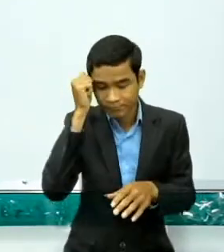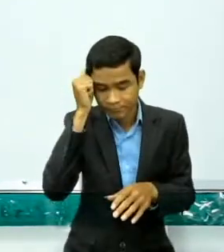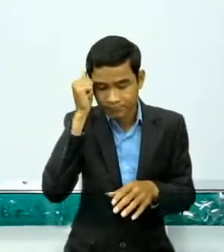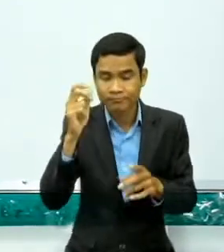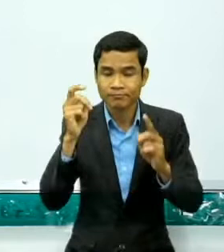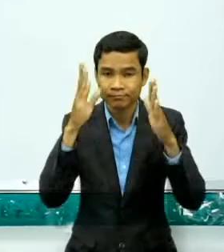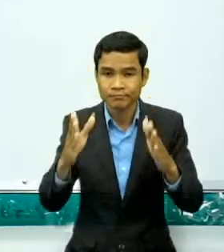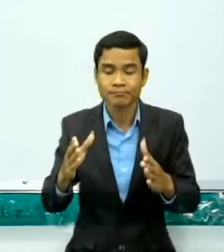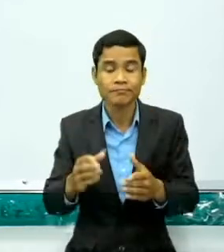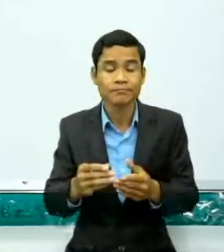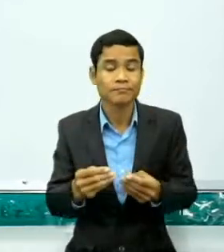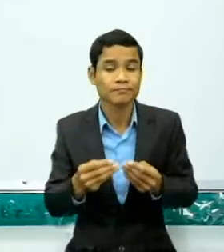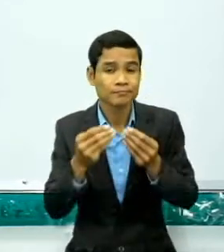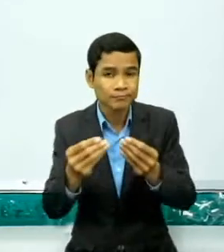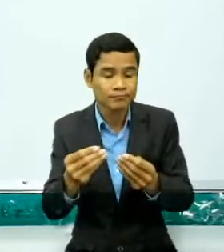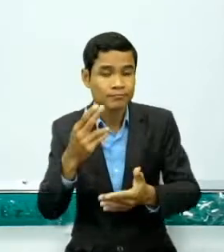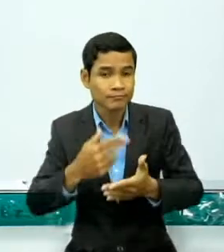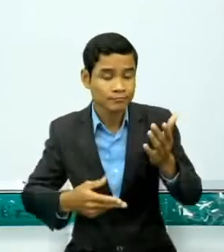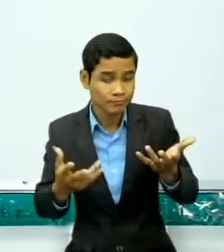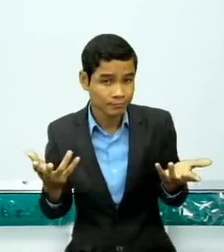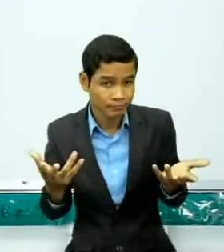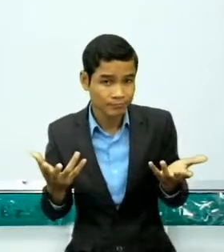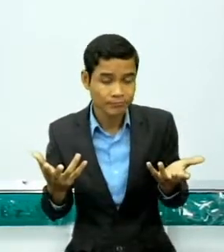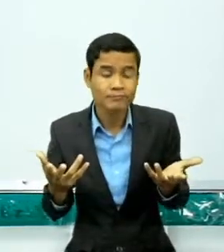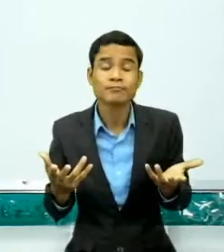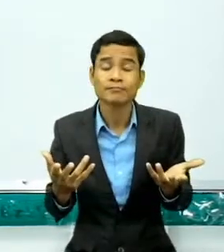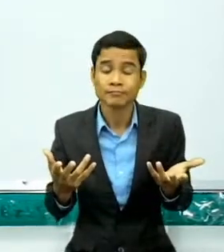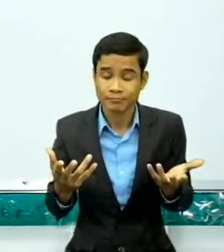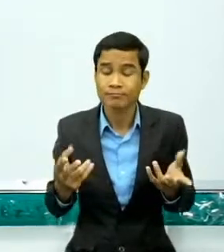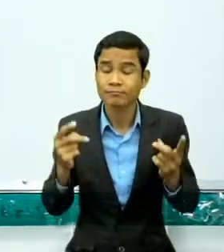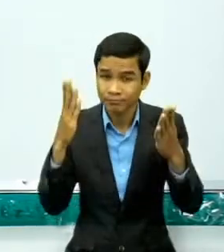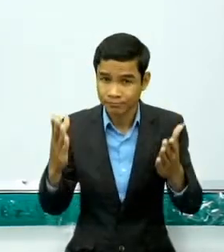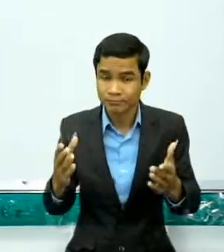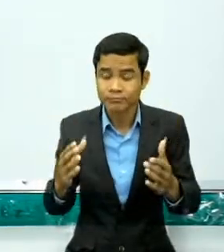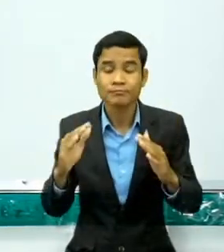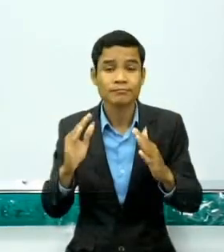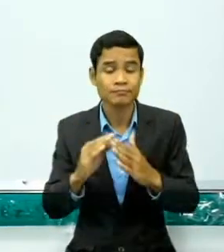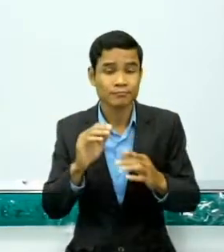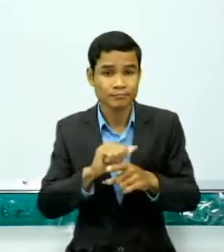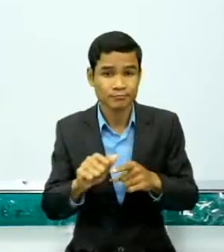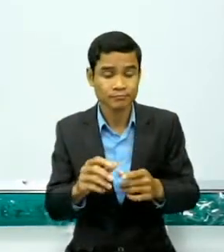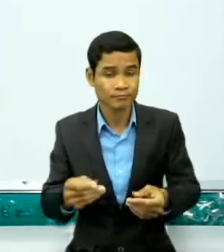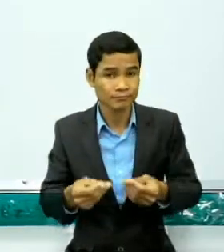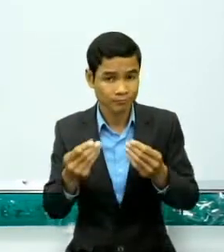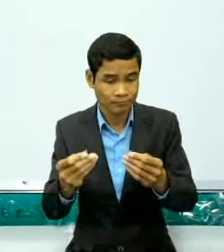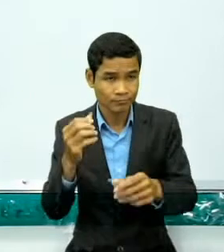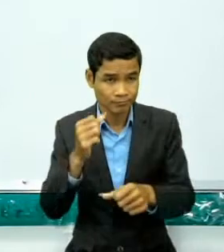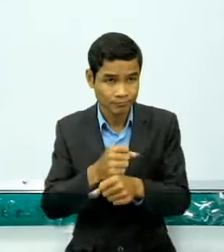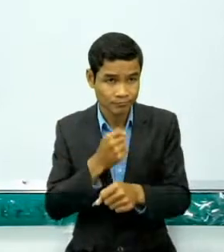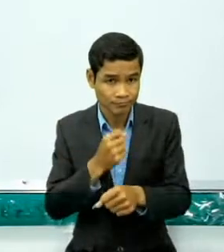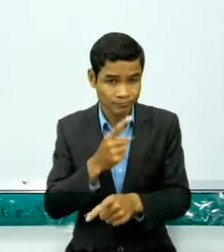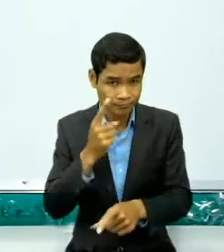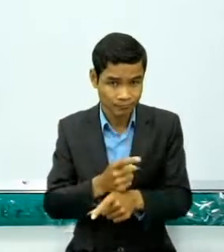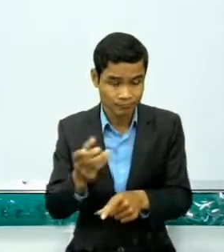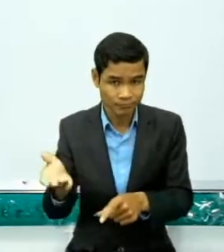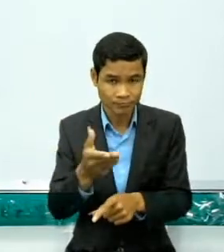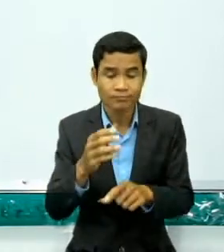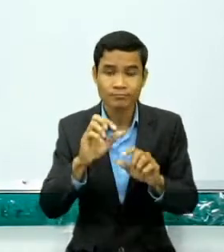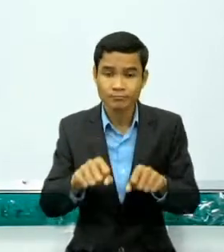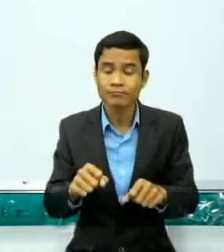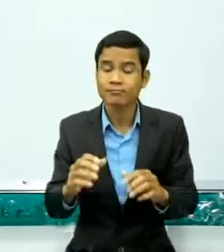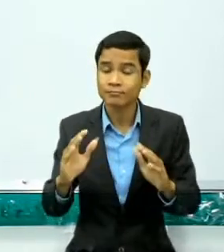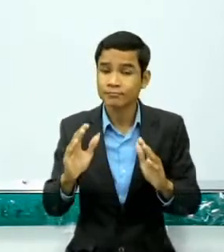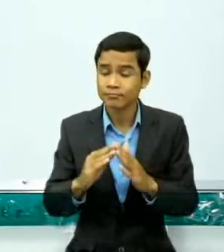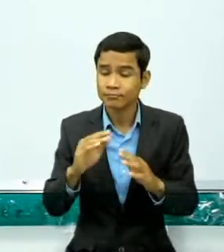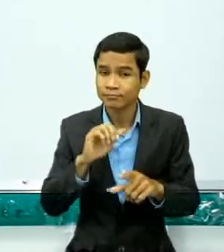ទេតើអ្នកគ្រូដាក់អ្វីឲ្យកូនកូនចាអ្នកគ្រូបានដាក់កិច្ចការផ្ទះឲ្យកូនធ្វើណោះតើកូនកូនបានធ្វើកិ